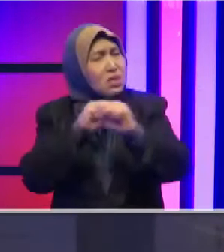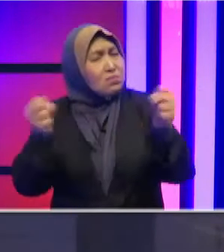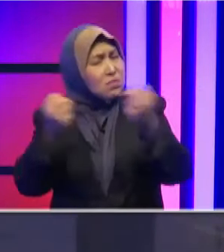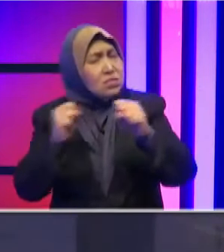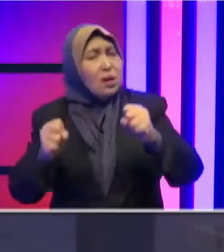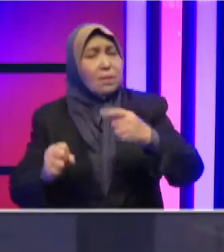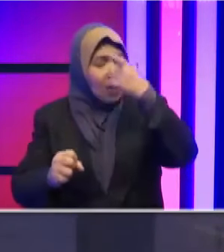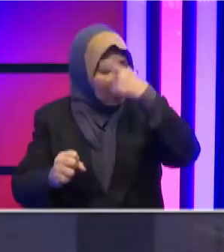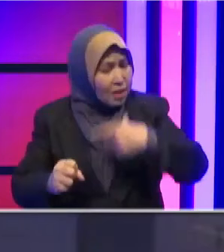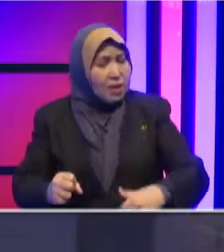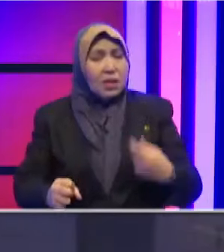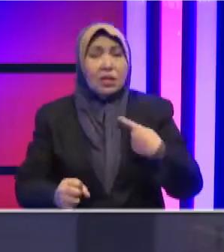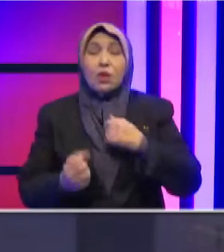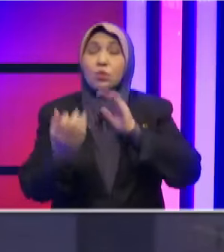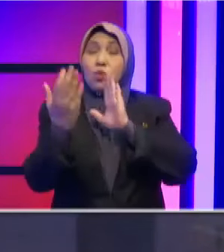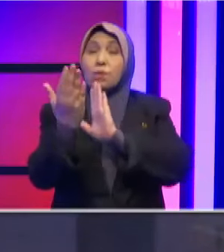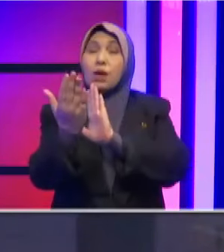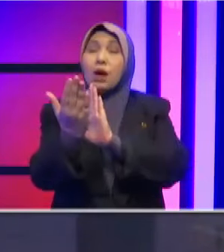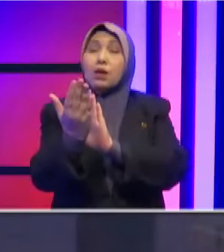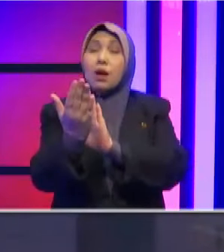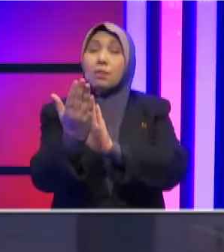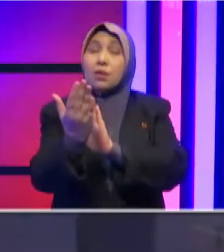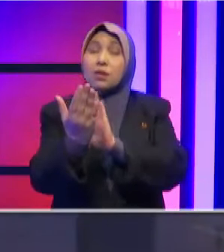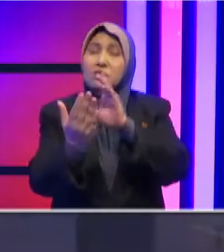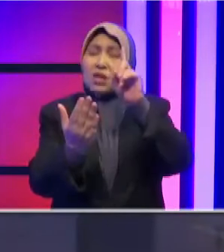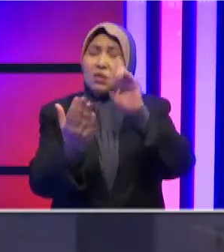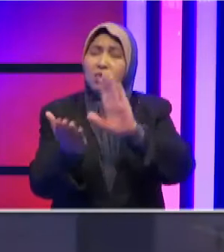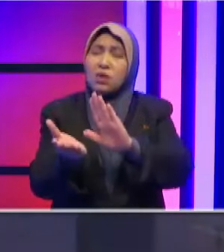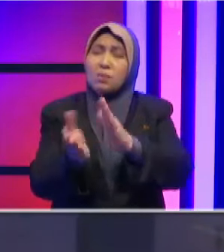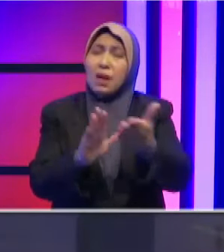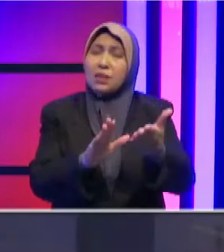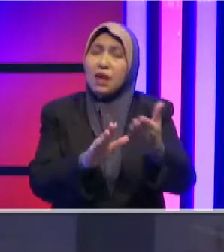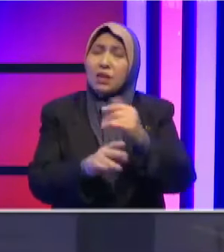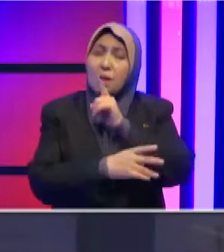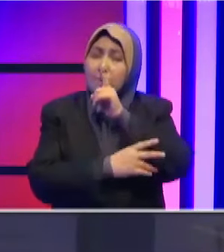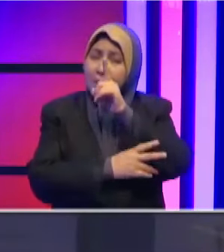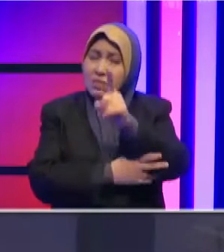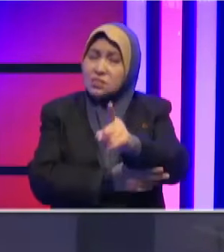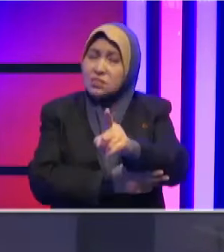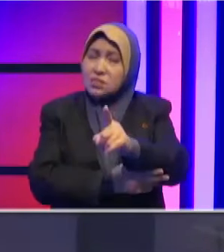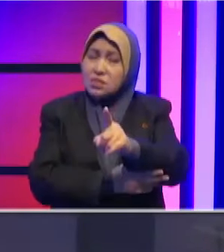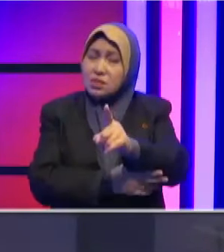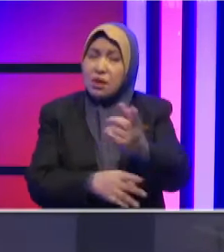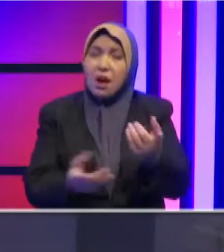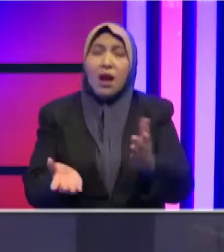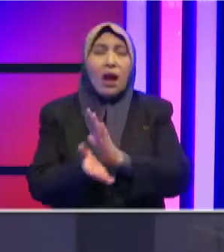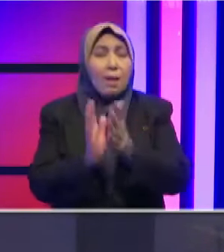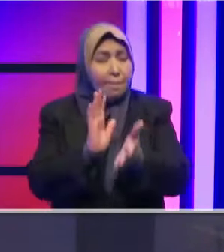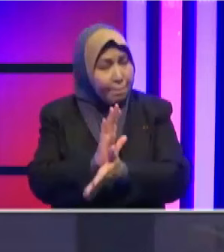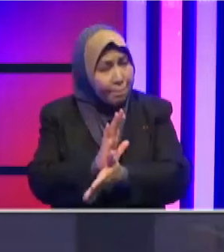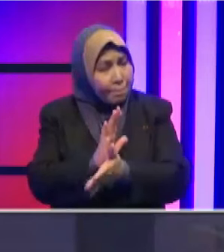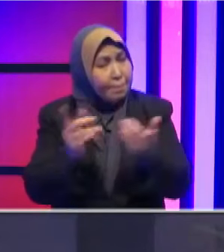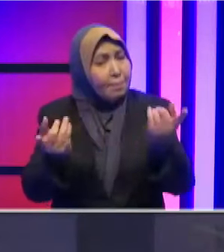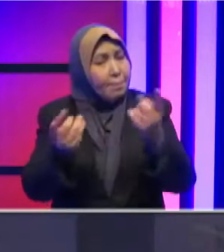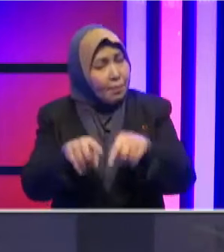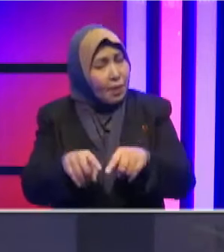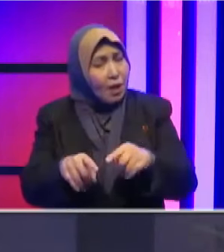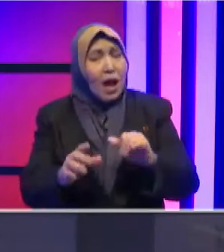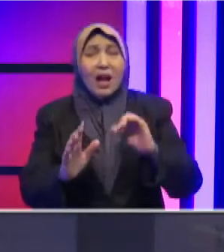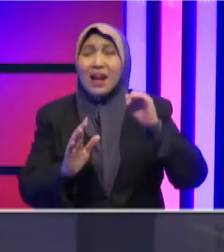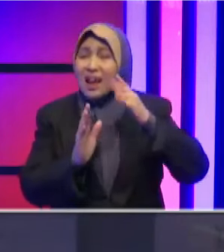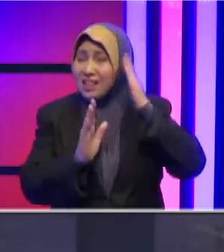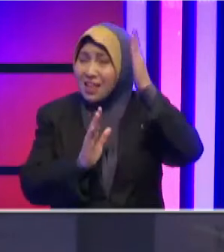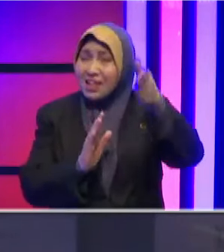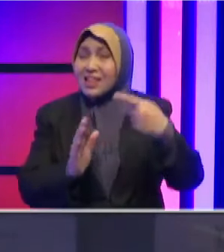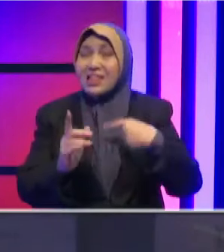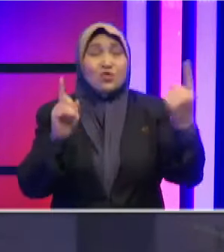diri kita untuk menghadapi suatu kematian yang pasti akan terjadi jadi bila kita nanti bertemu dengan Allah